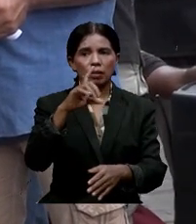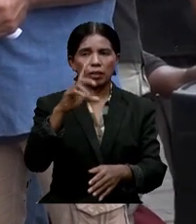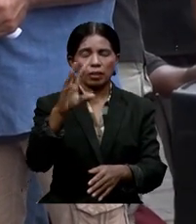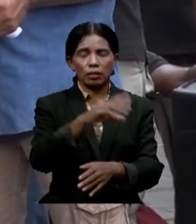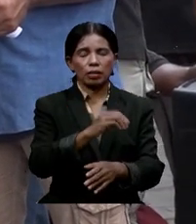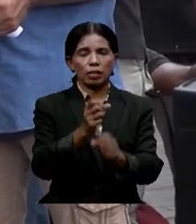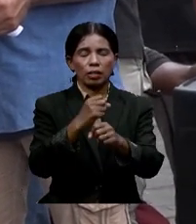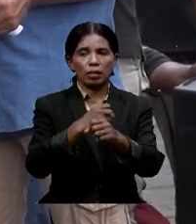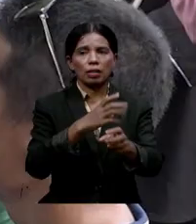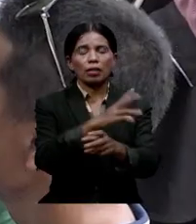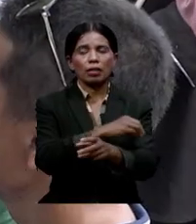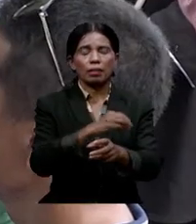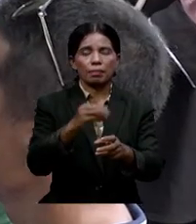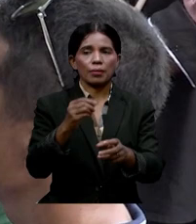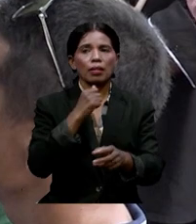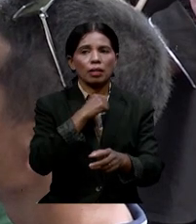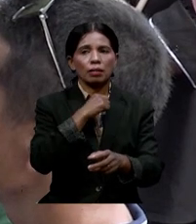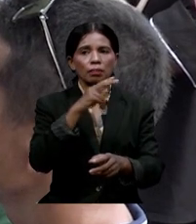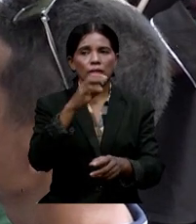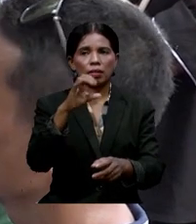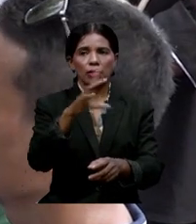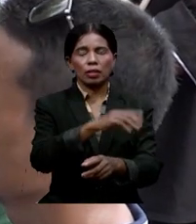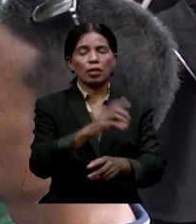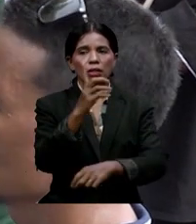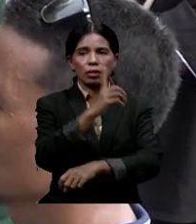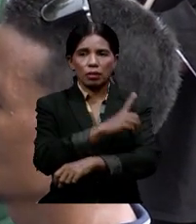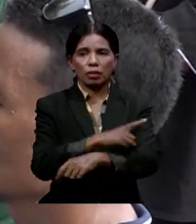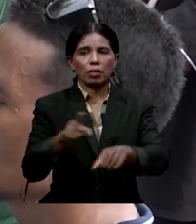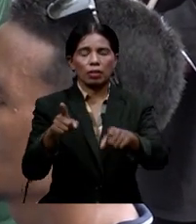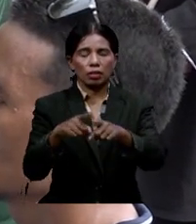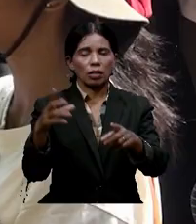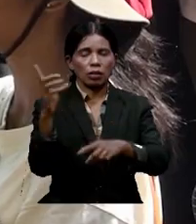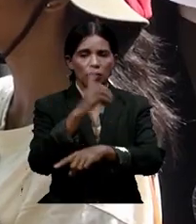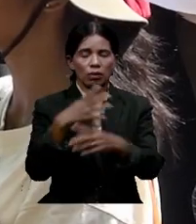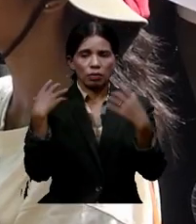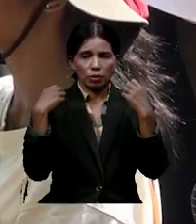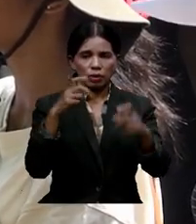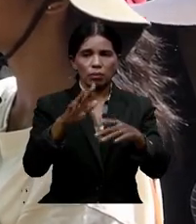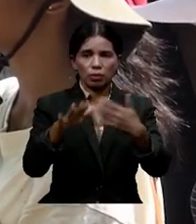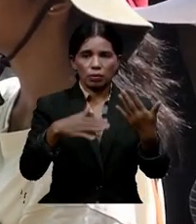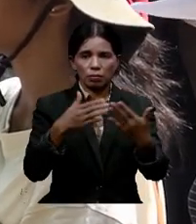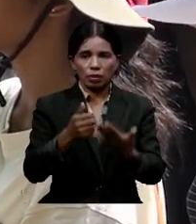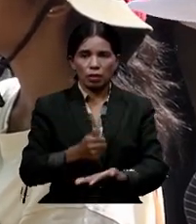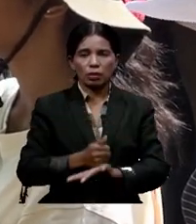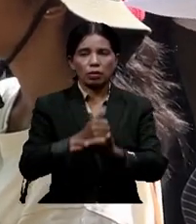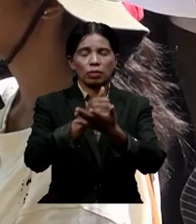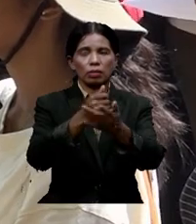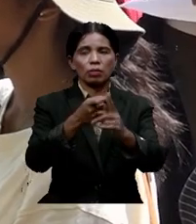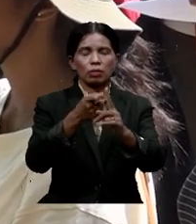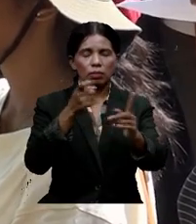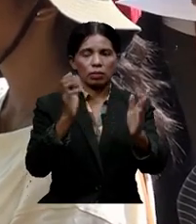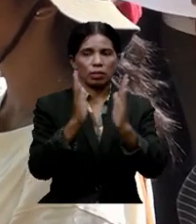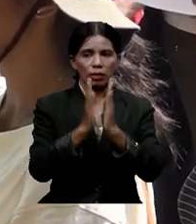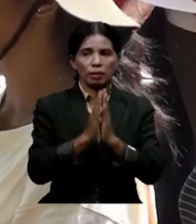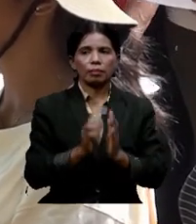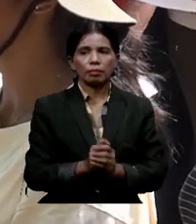via sacra padre Nelino hateten loron Quaresma sai hanesan loron fortida atu sarani hotu bele ajuda malu li husi orasam